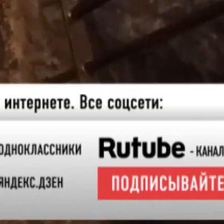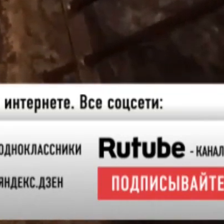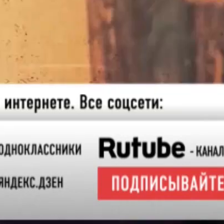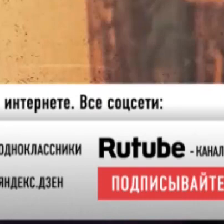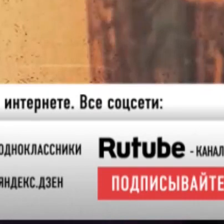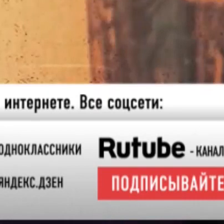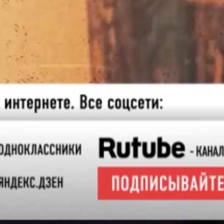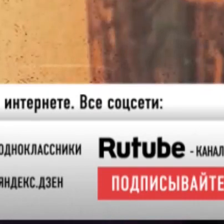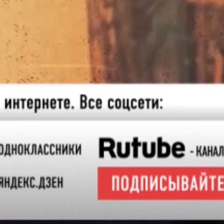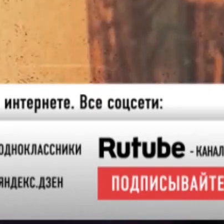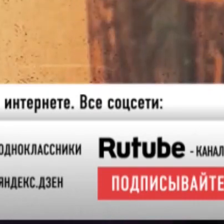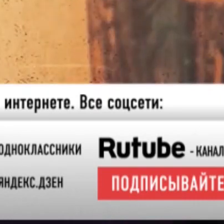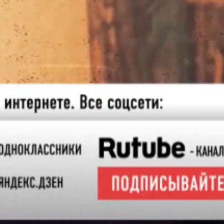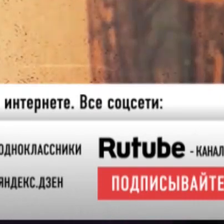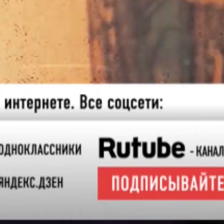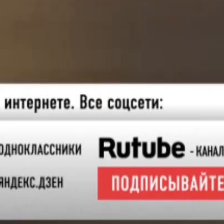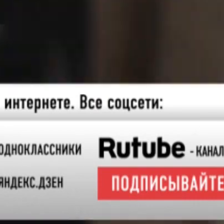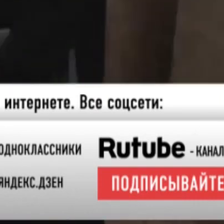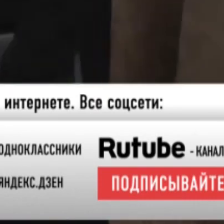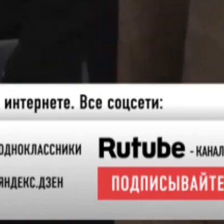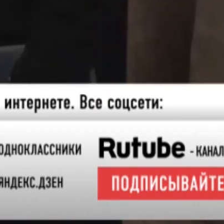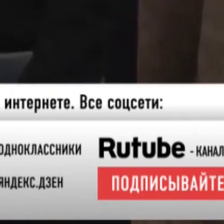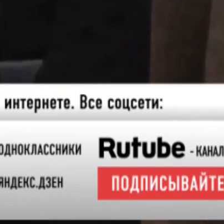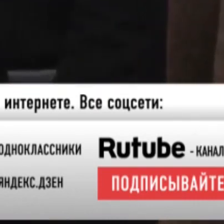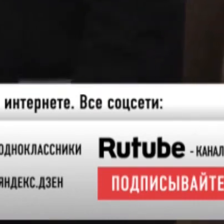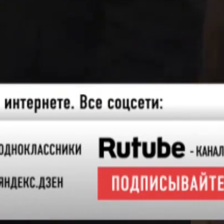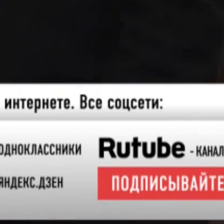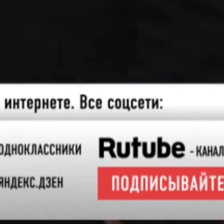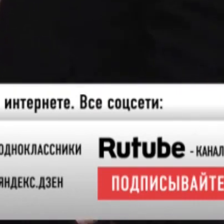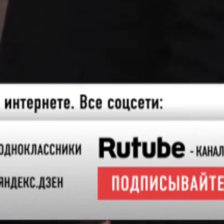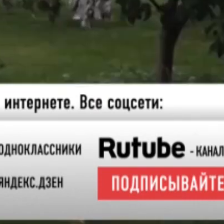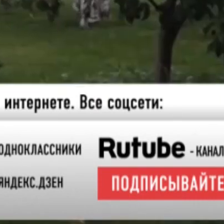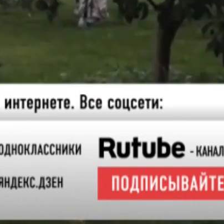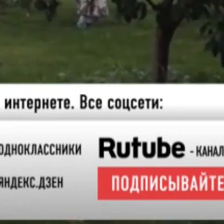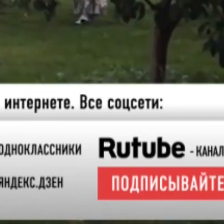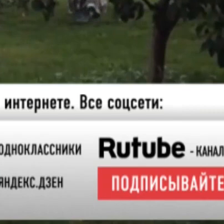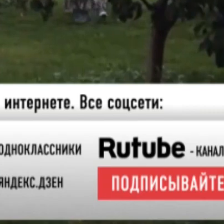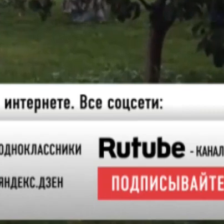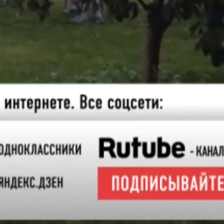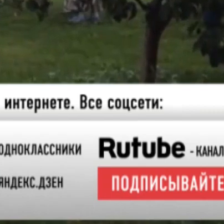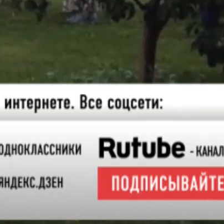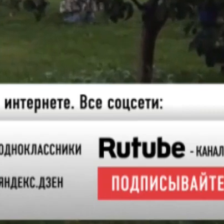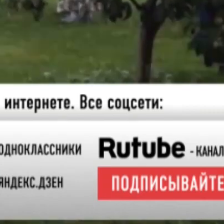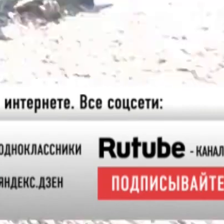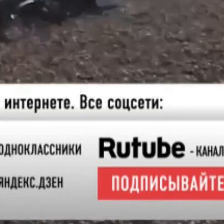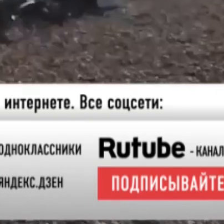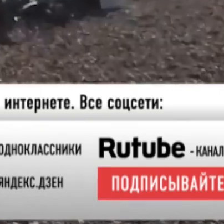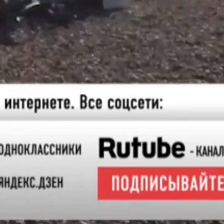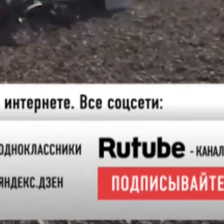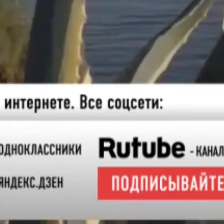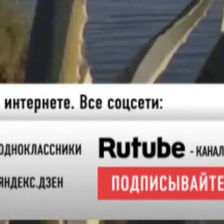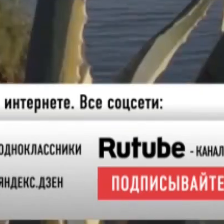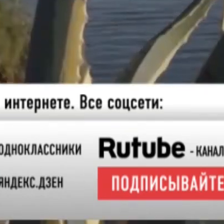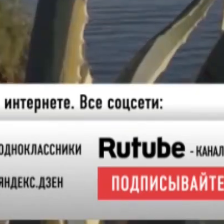страсти. Слово «страсть» от слова «страдание». И о победе над ней. Ты приобретешь великую